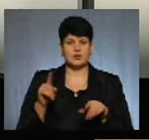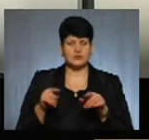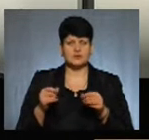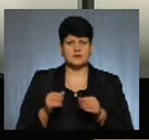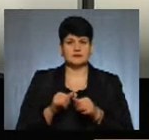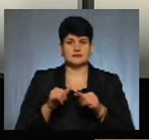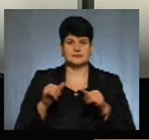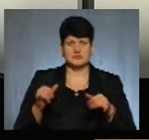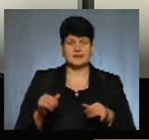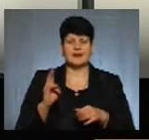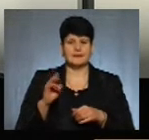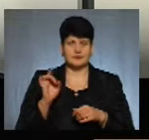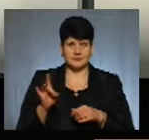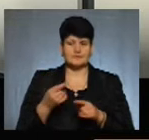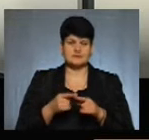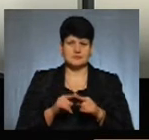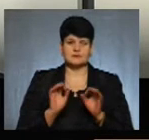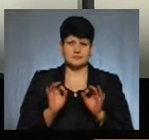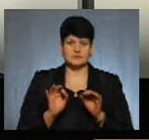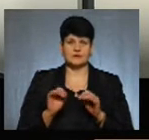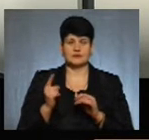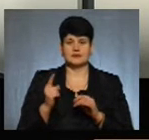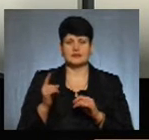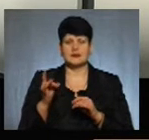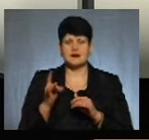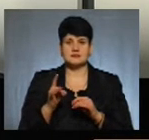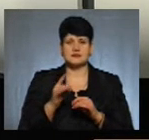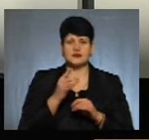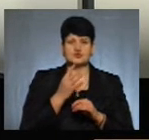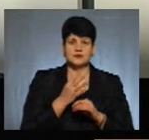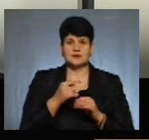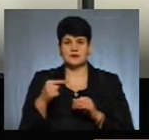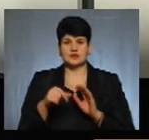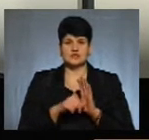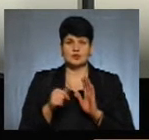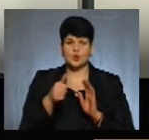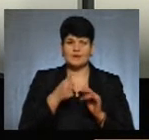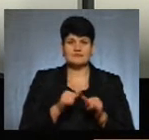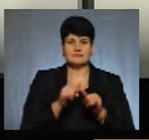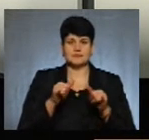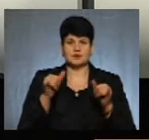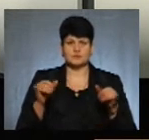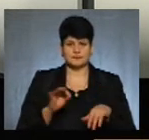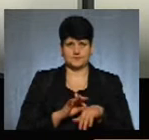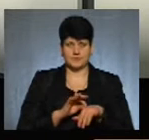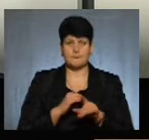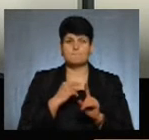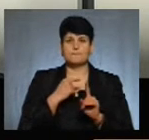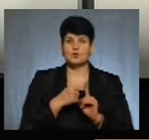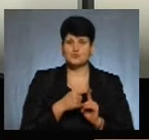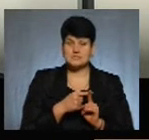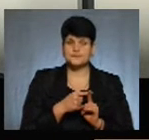прогнозований ріст захворюваності. Для кору характерно раз 4-6 років зростає захворюваність.